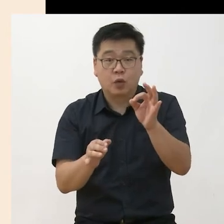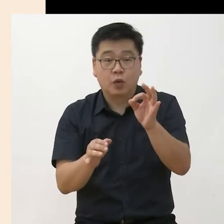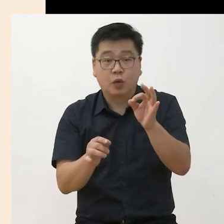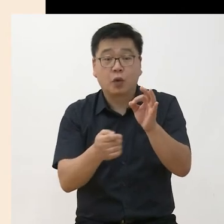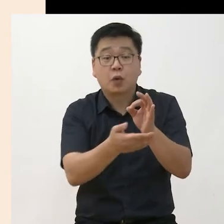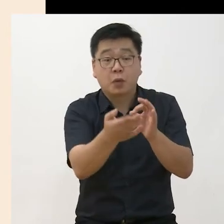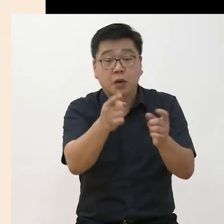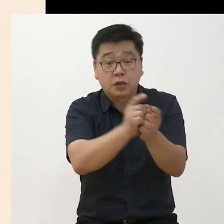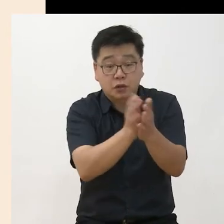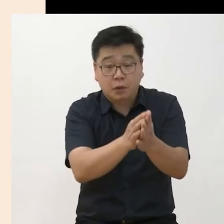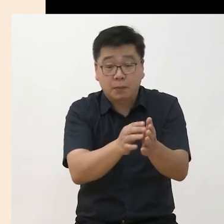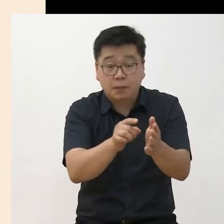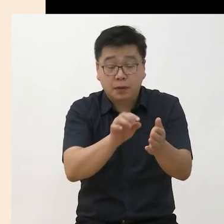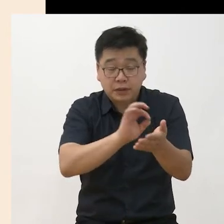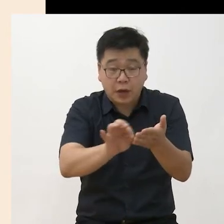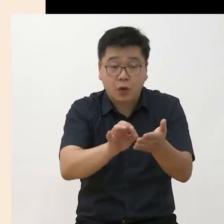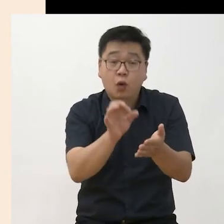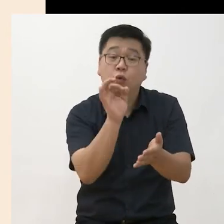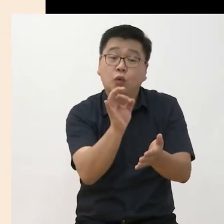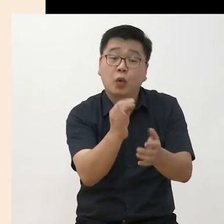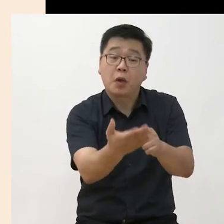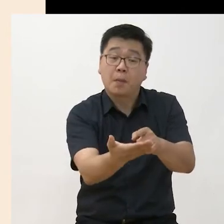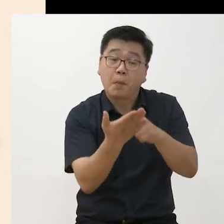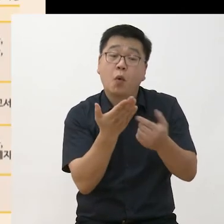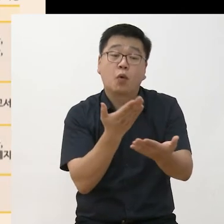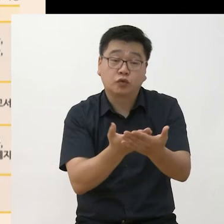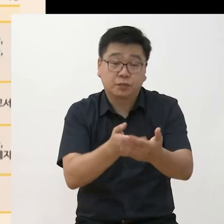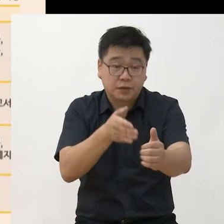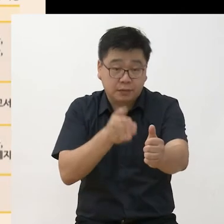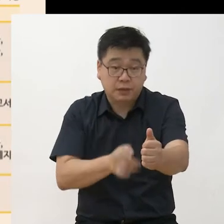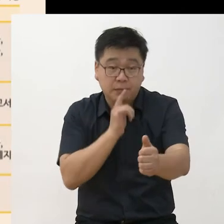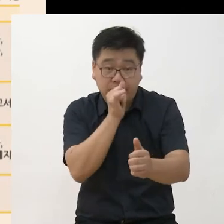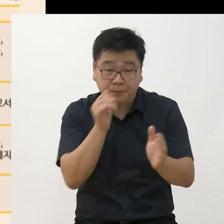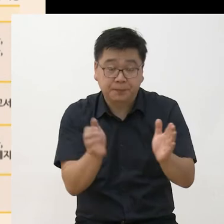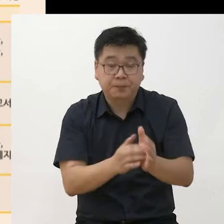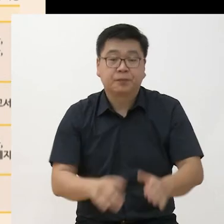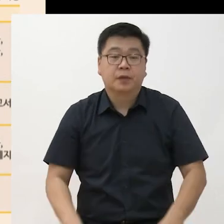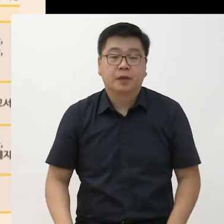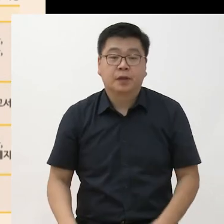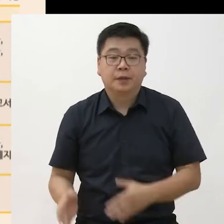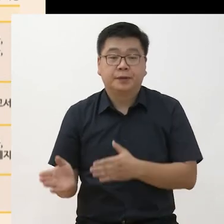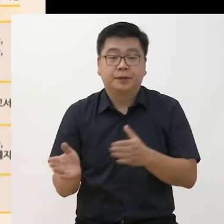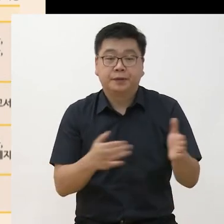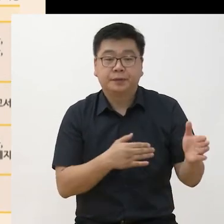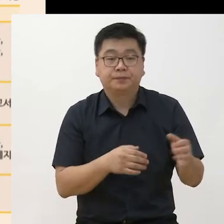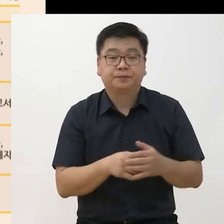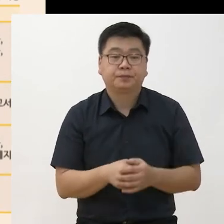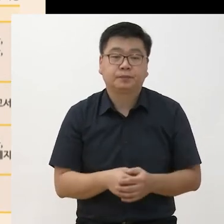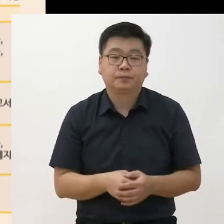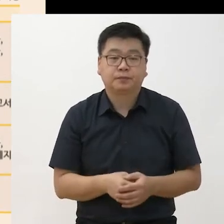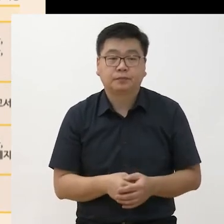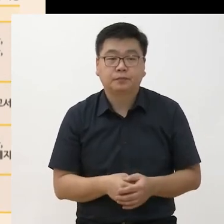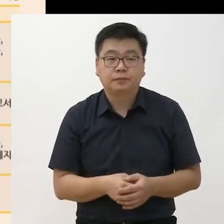주십사 하는 그런 권고 사항으로 말씀드리는 내용이 있어서 참고하시면 되겠습니다. 예. 그다음에 이제 그 가장